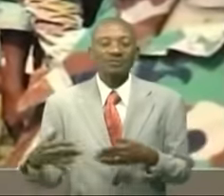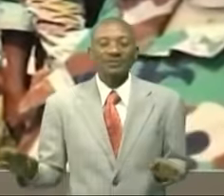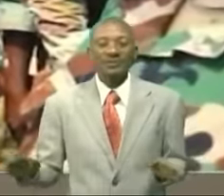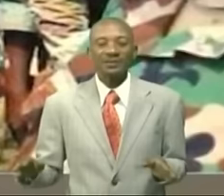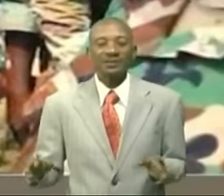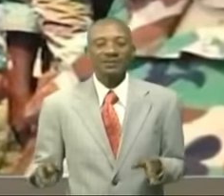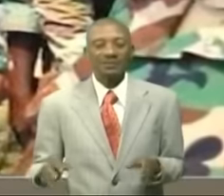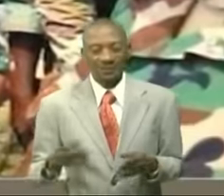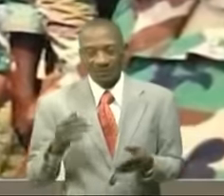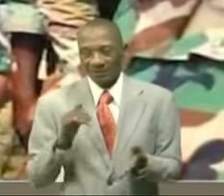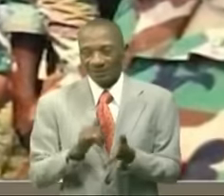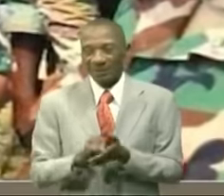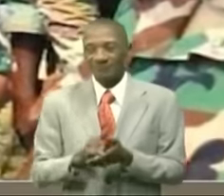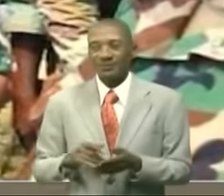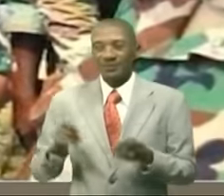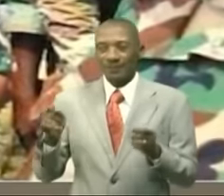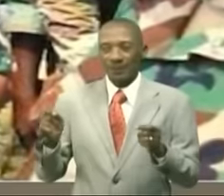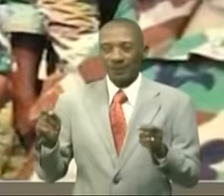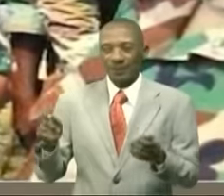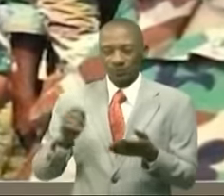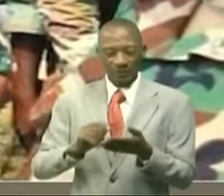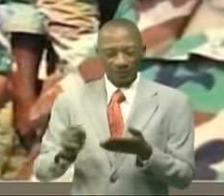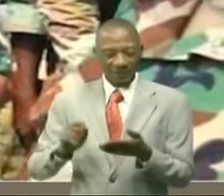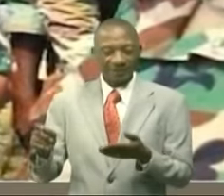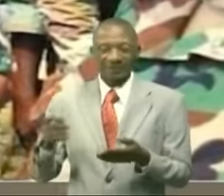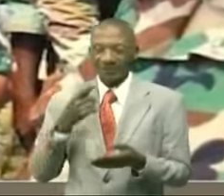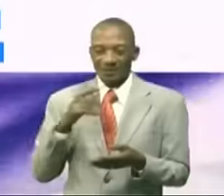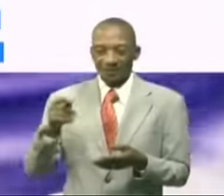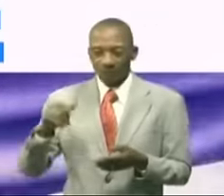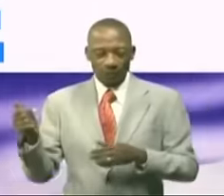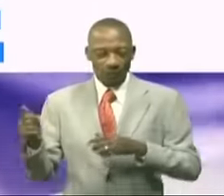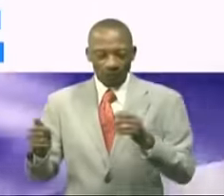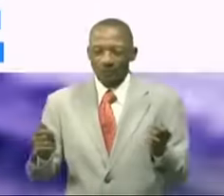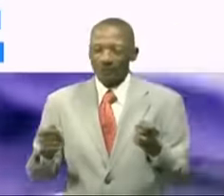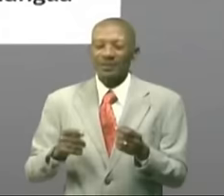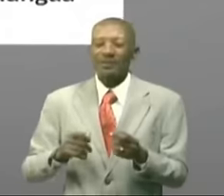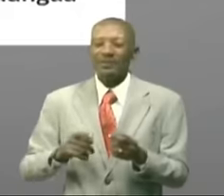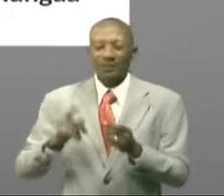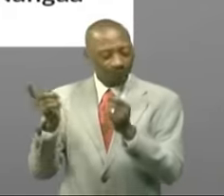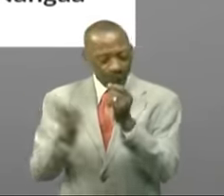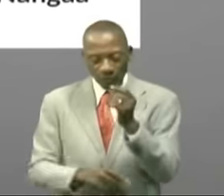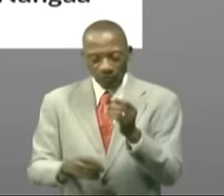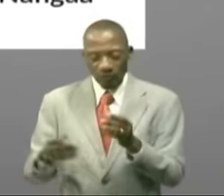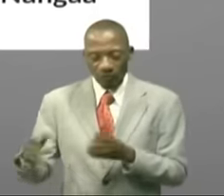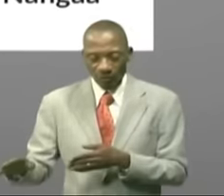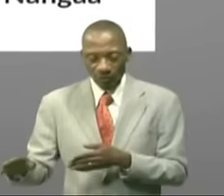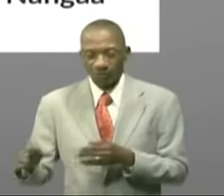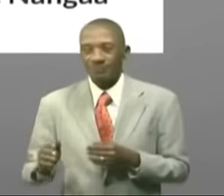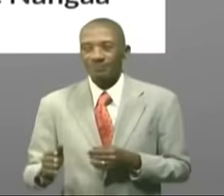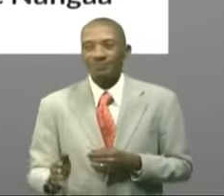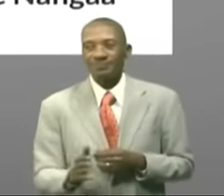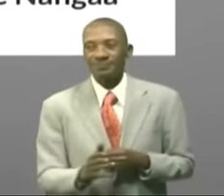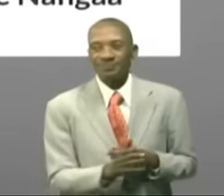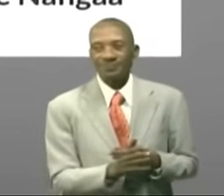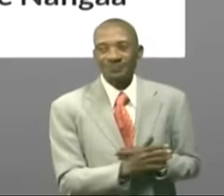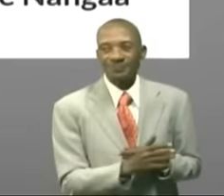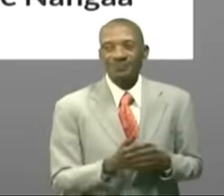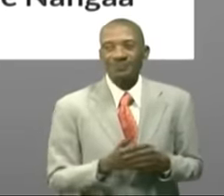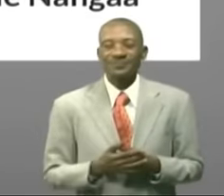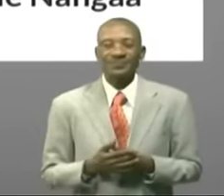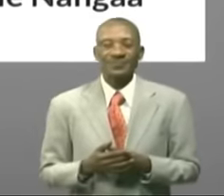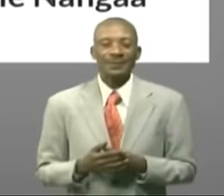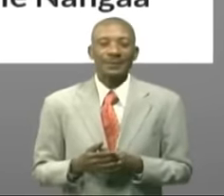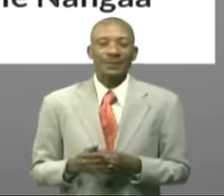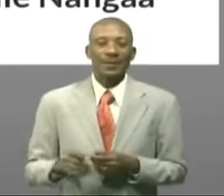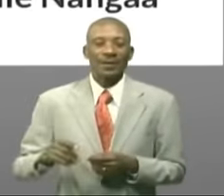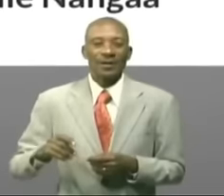le 1-23 est membre, a été condamné à la peine capitale. RDC, le gouvernement annonce des mandats